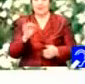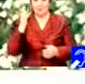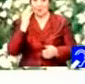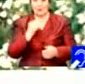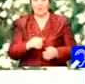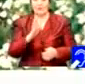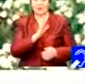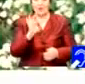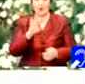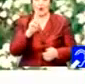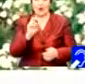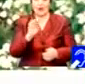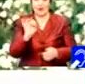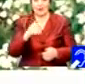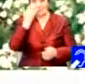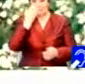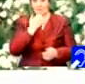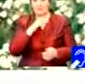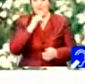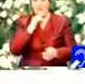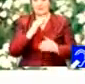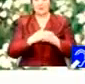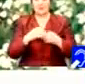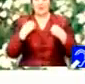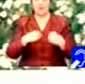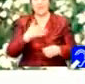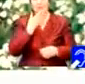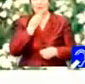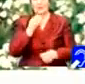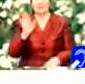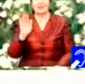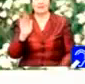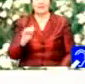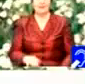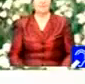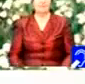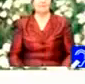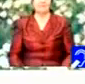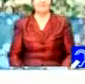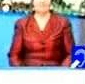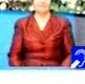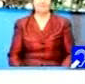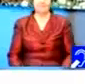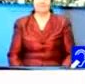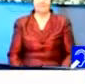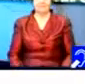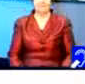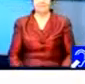Moldova. Eu sunt Victoria Ocară și vă mulțumesc pentru atenție. O seară frumoasă să aveți. La revedere!